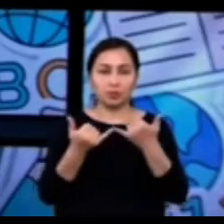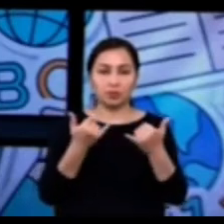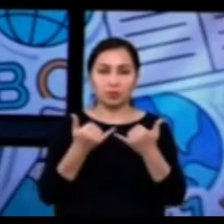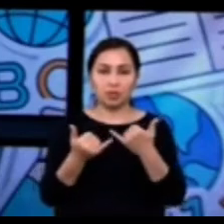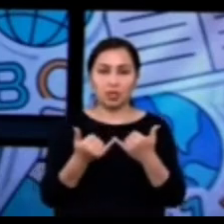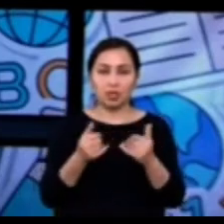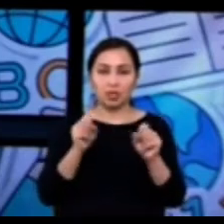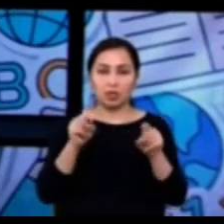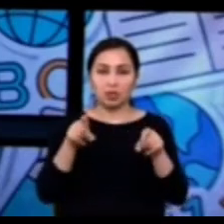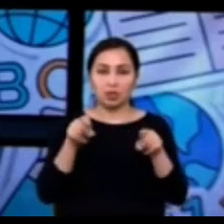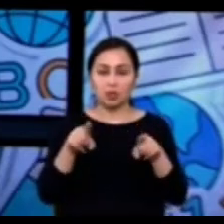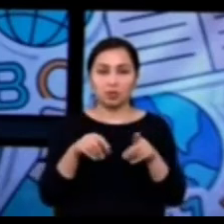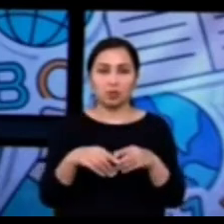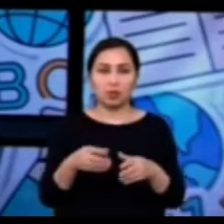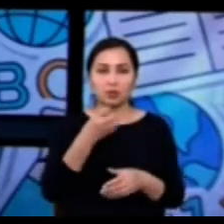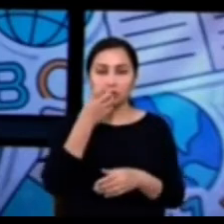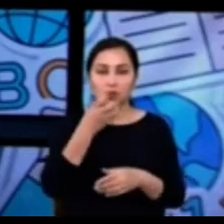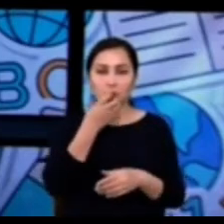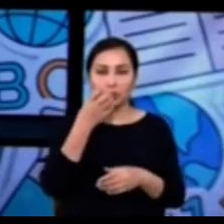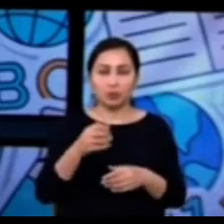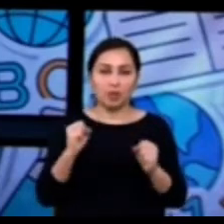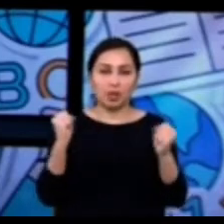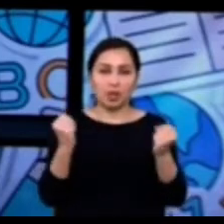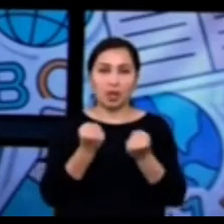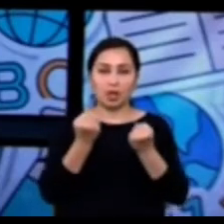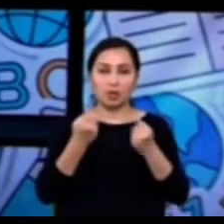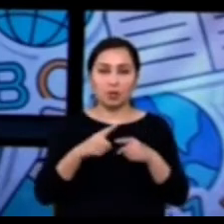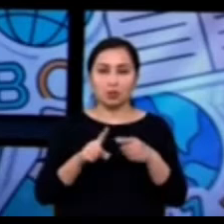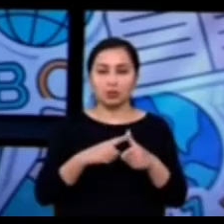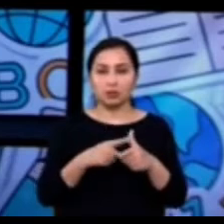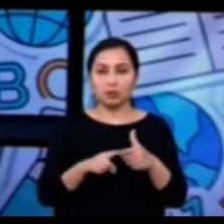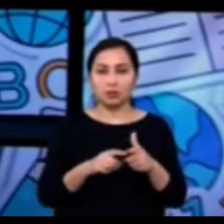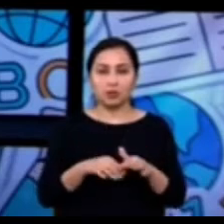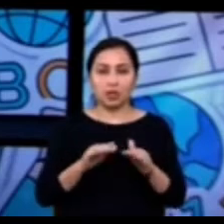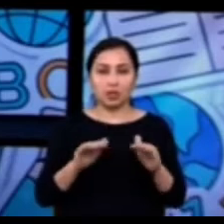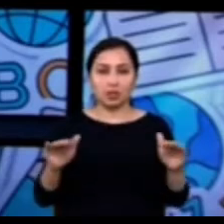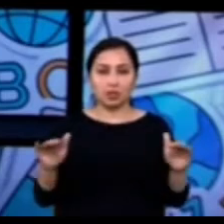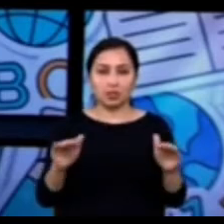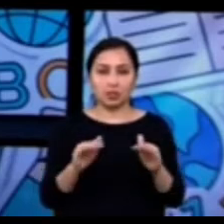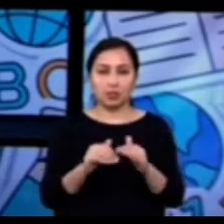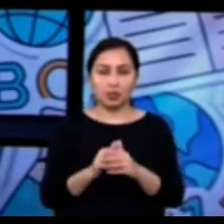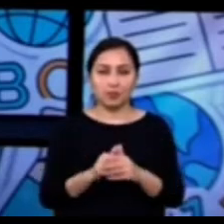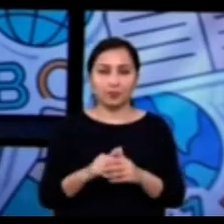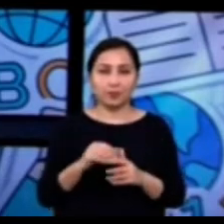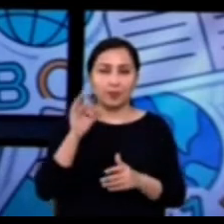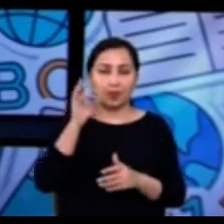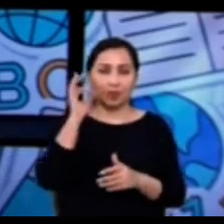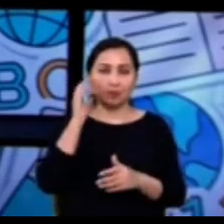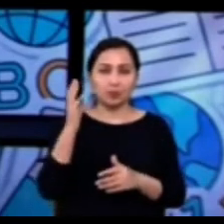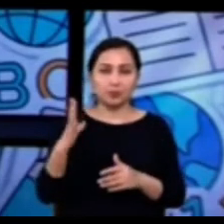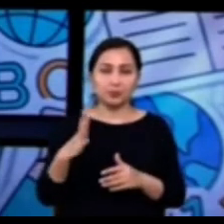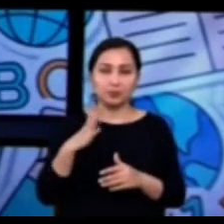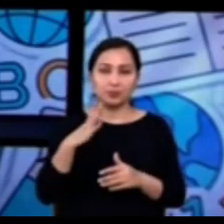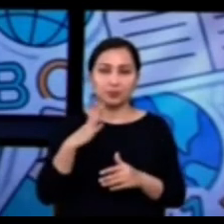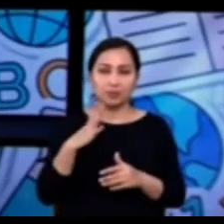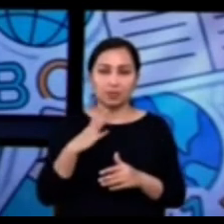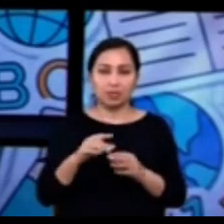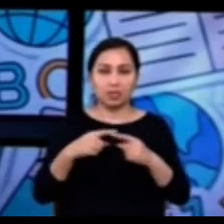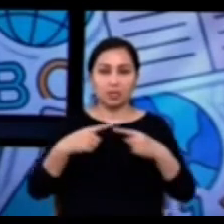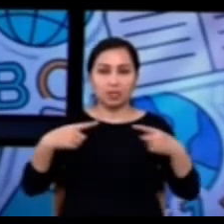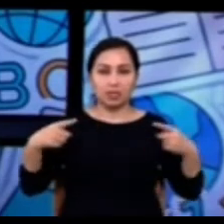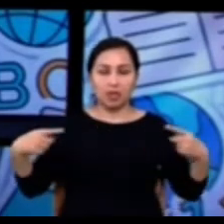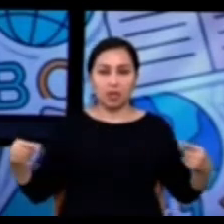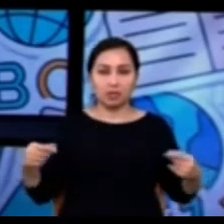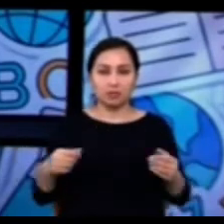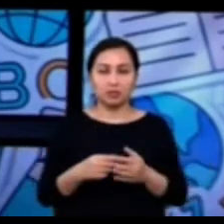золотой. Теплый или холодный. Ребятки, осень бывает